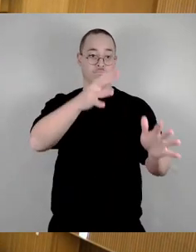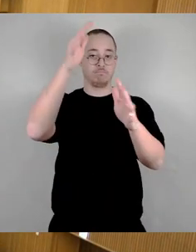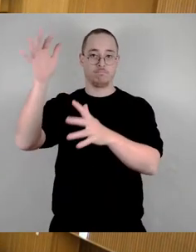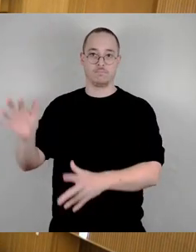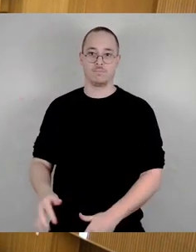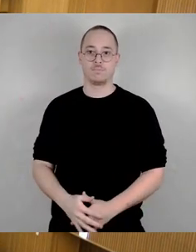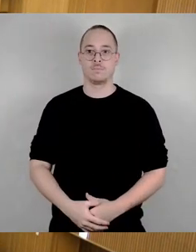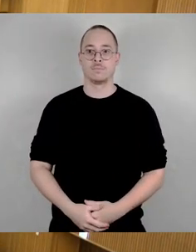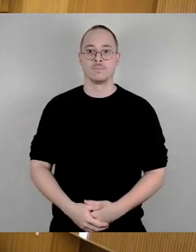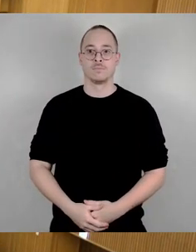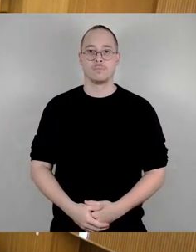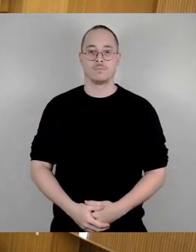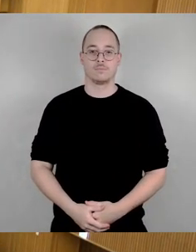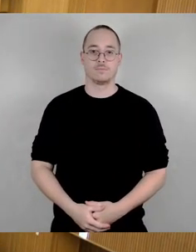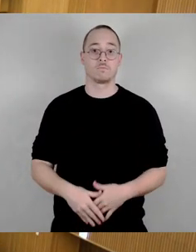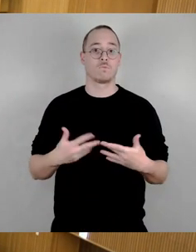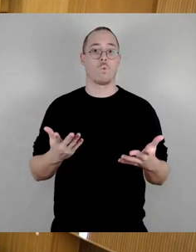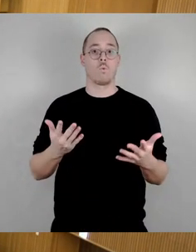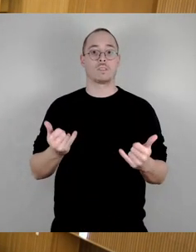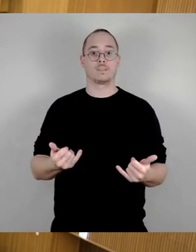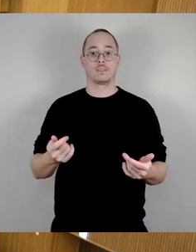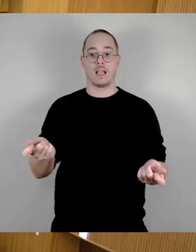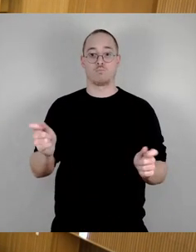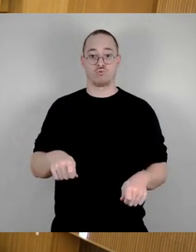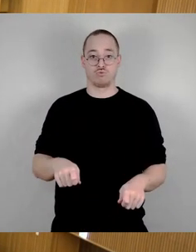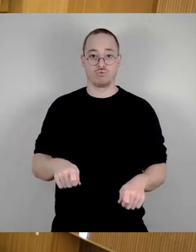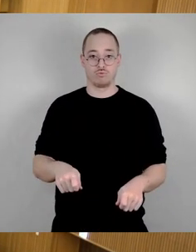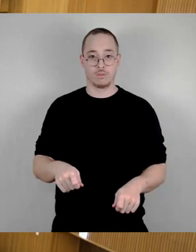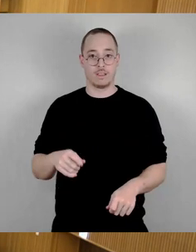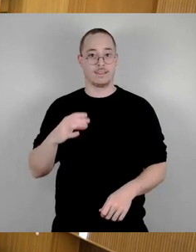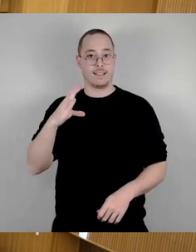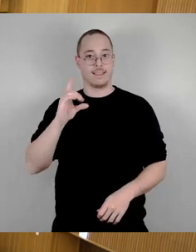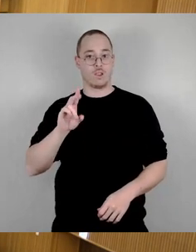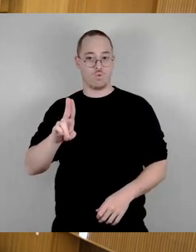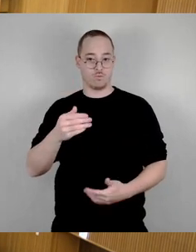So, und dann zum Abschluss der Fraktionsrunde CDU-Fraktion, Frau Wagner.